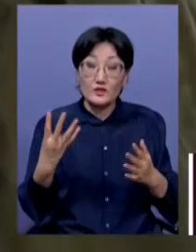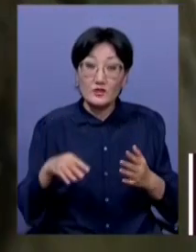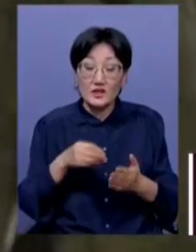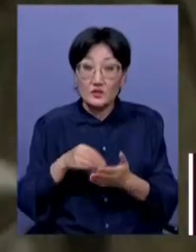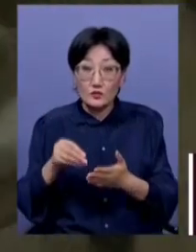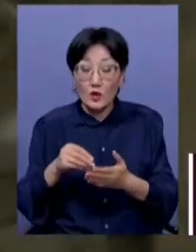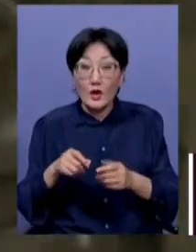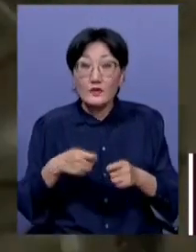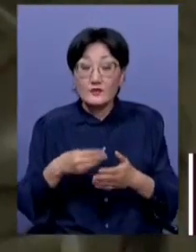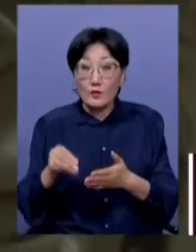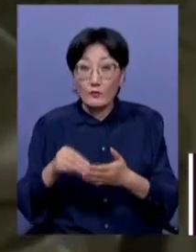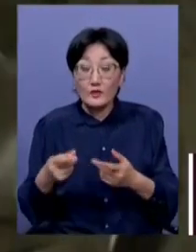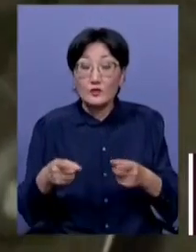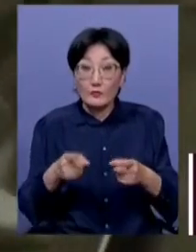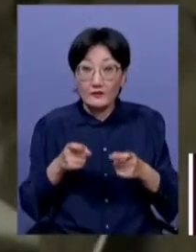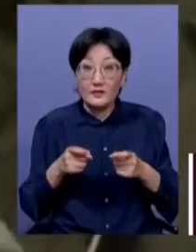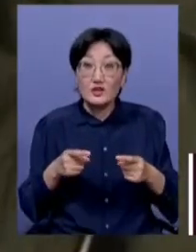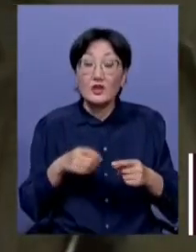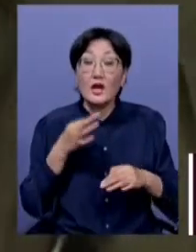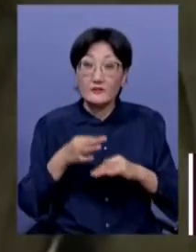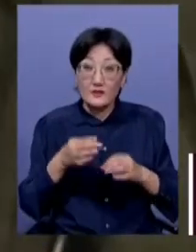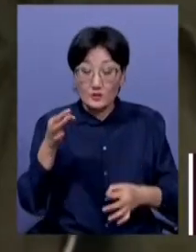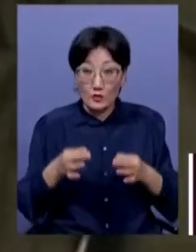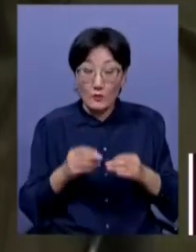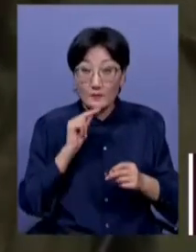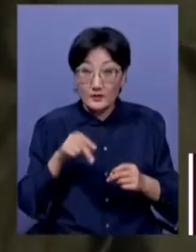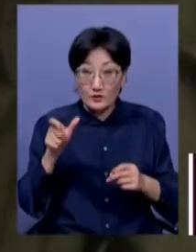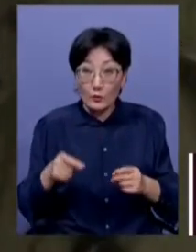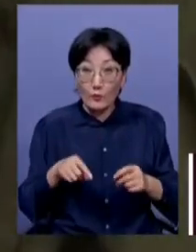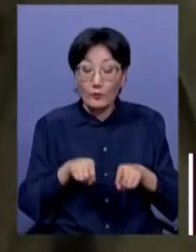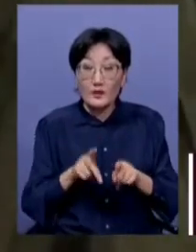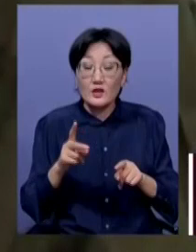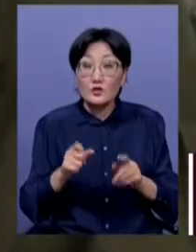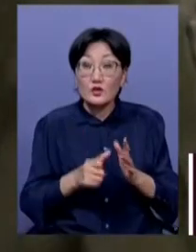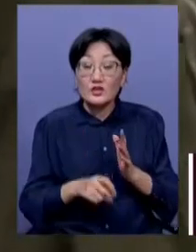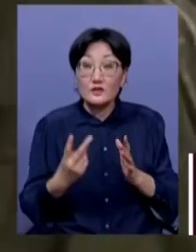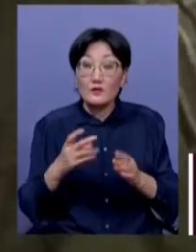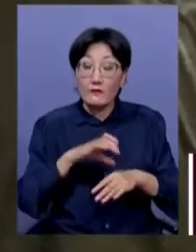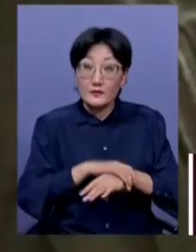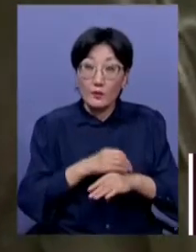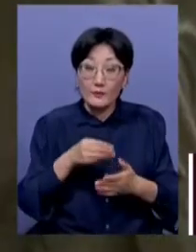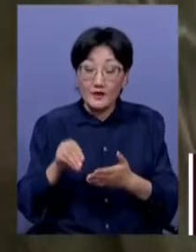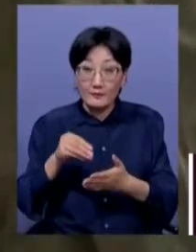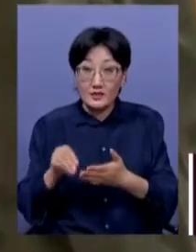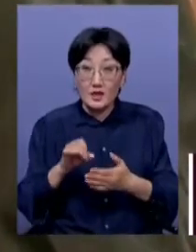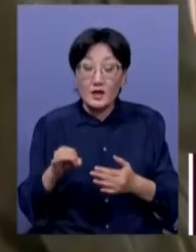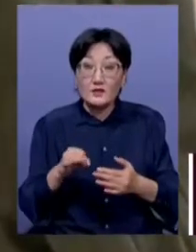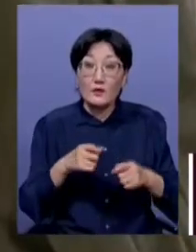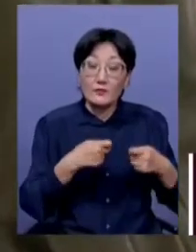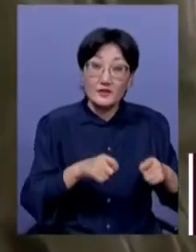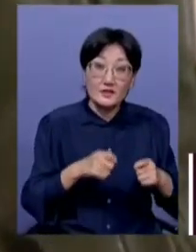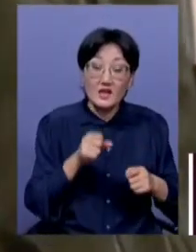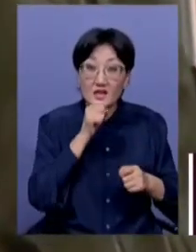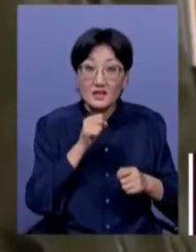скупщиков привлечено к уголовной ответственности. Их признали виновными по 161 факту приобретения и сбыта